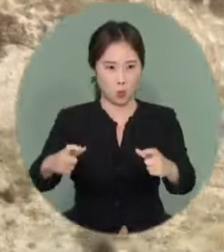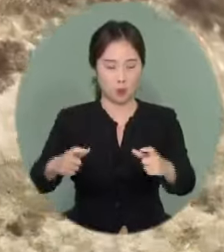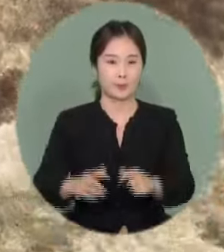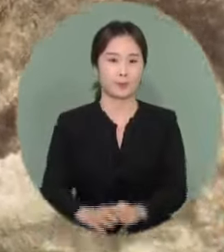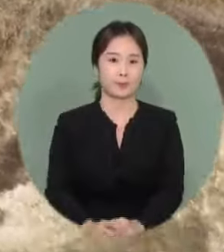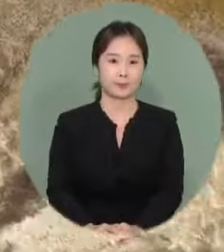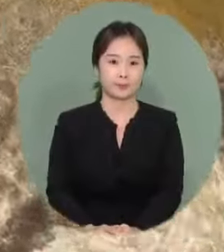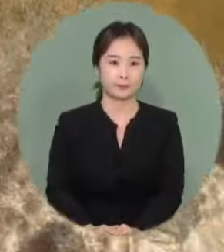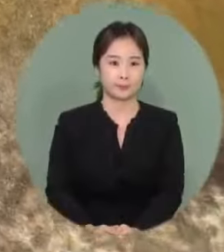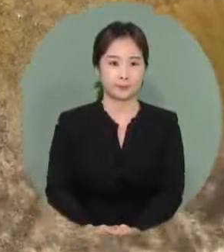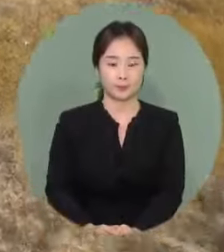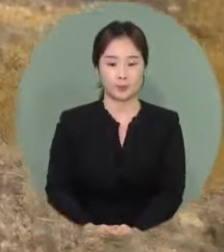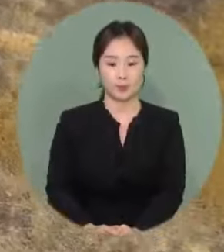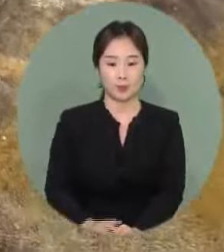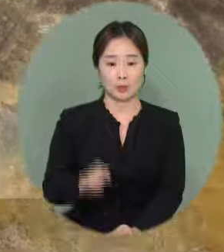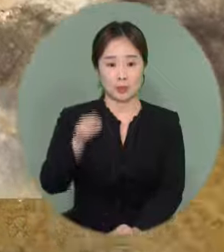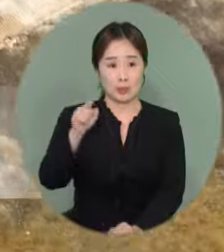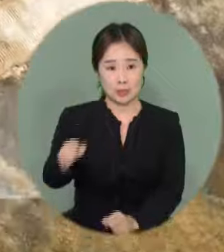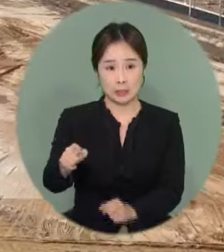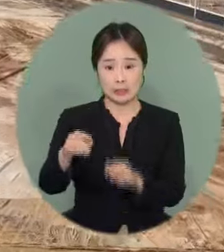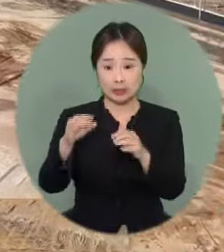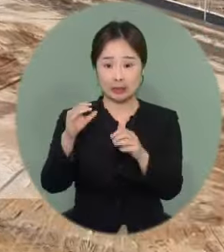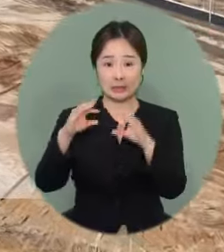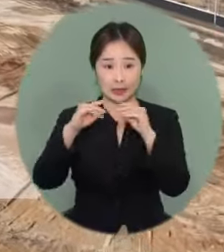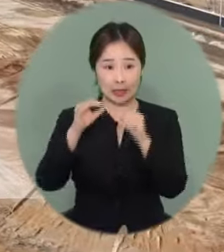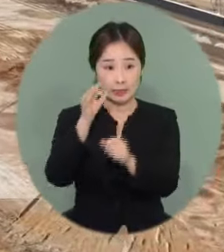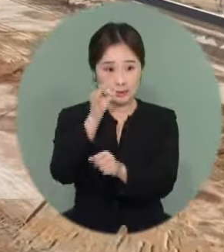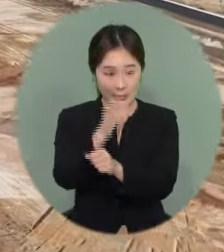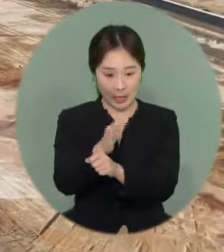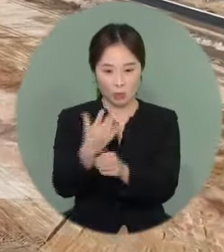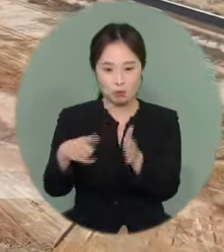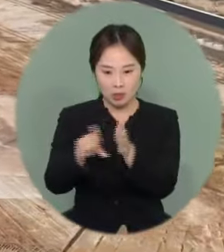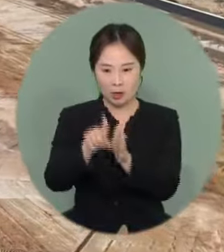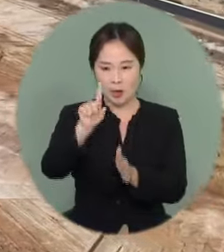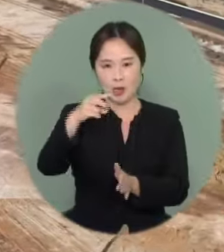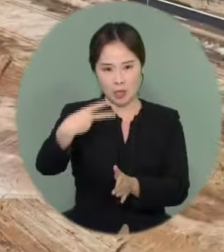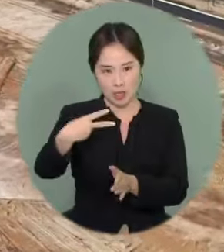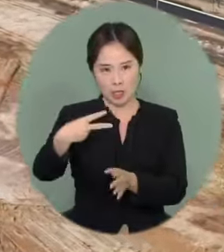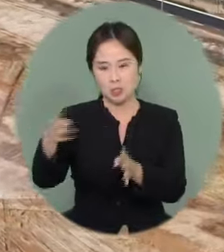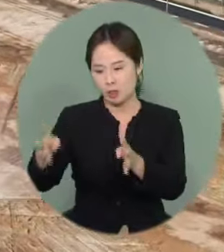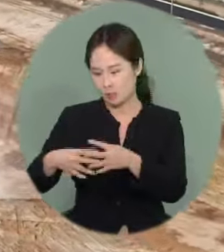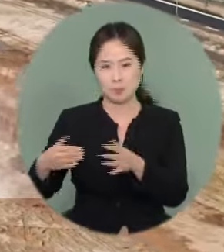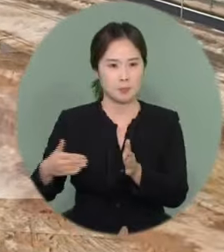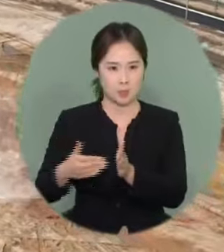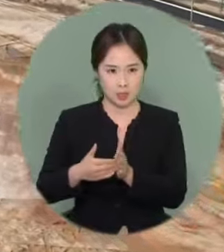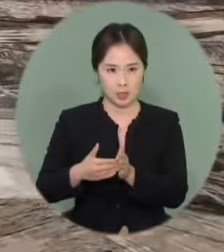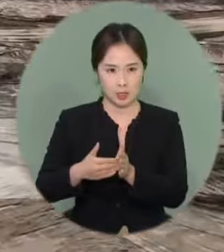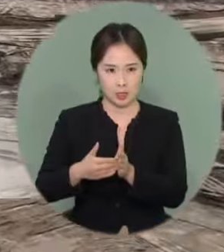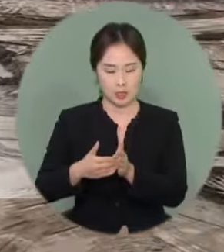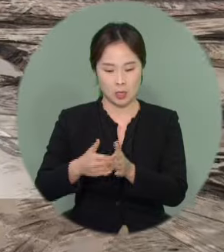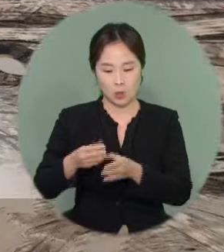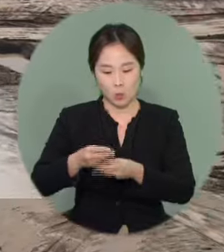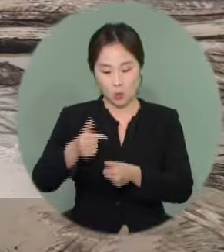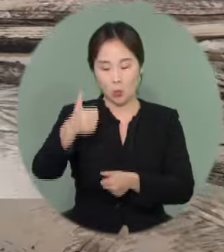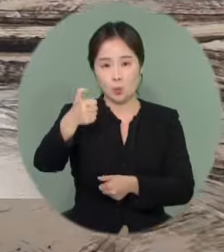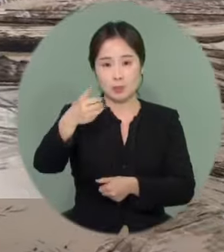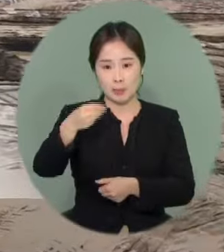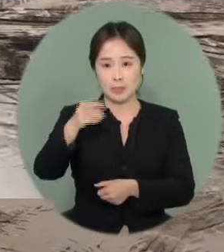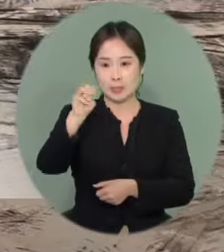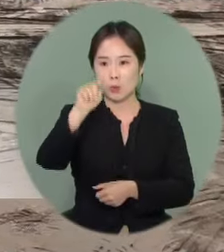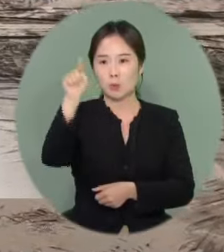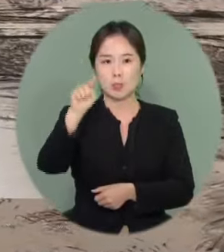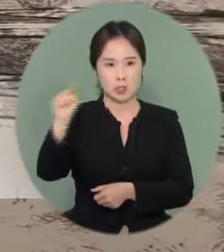중입니다. 금호타이어가 이 땅을 사기로 토지주택공사와 계약을 체결했습니다. 총 면적은 50만